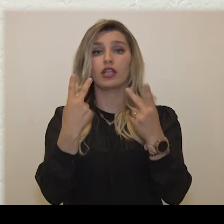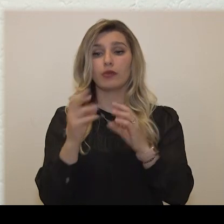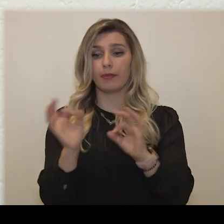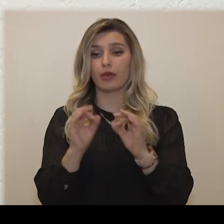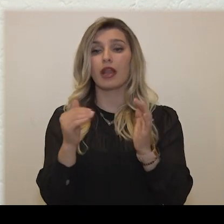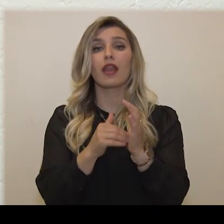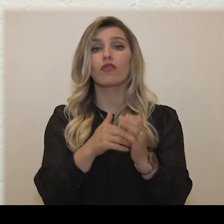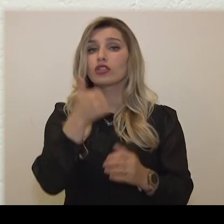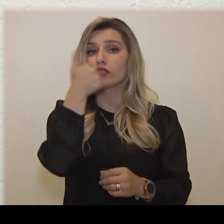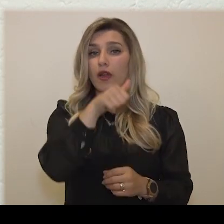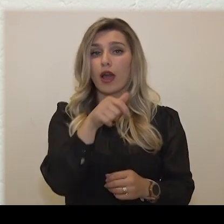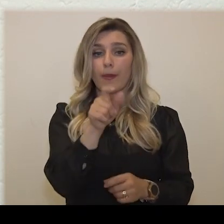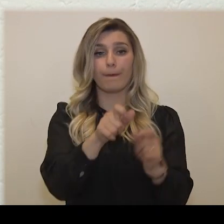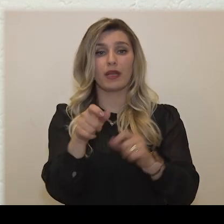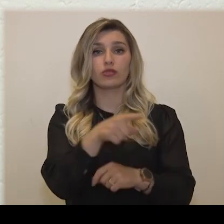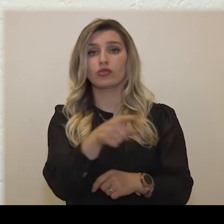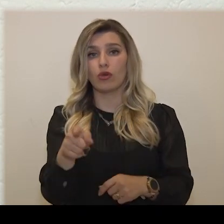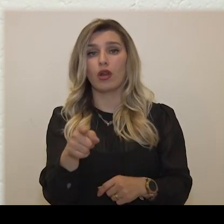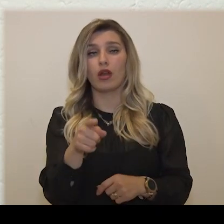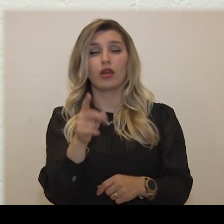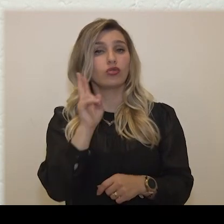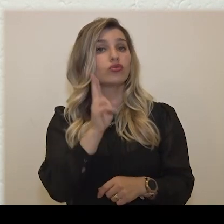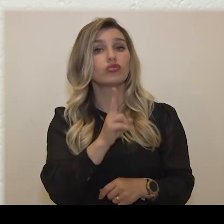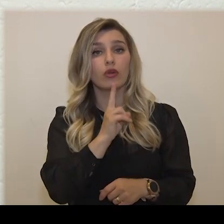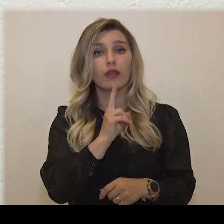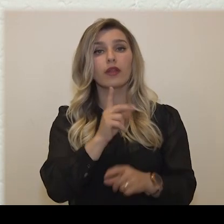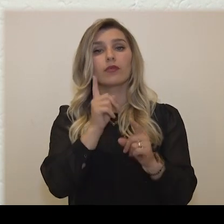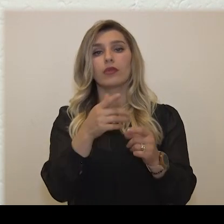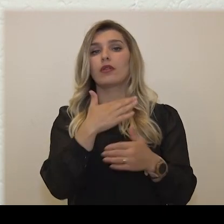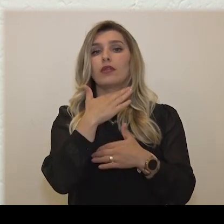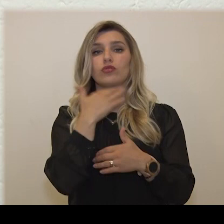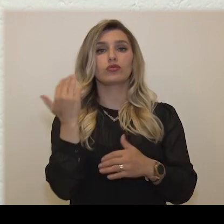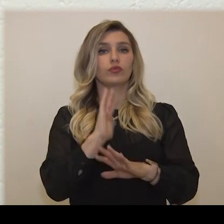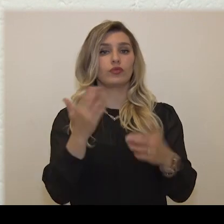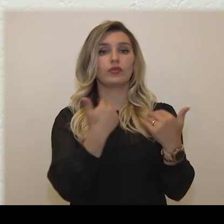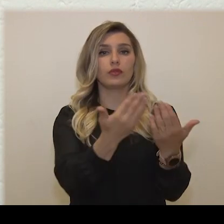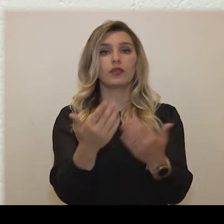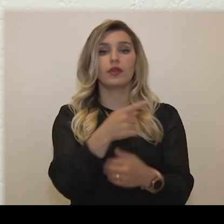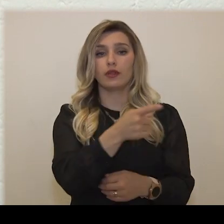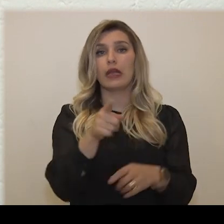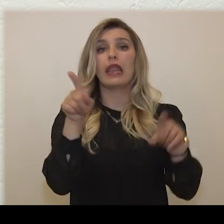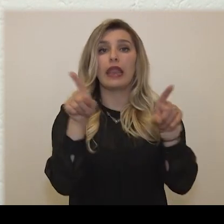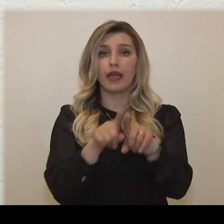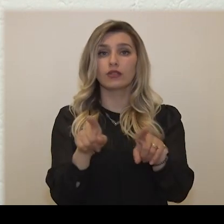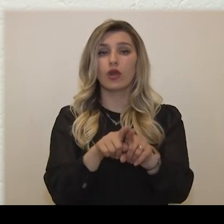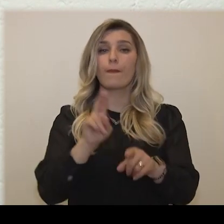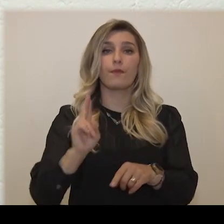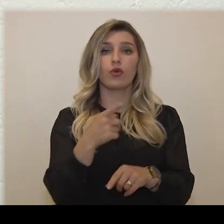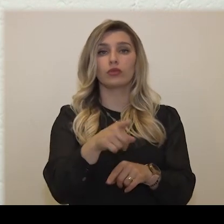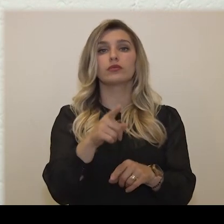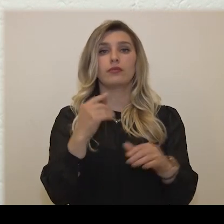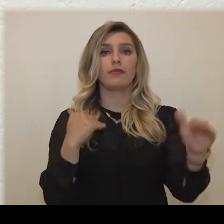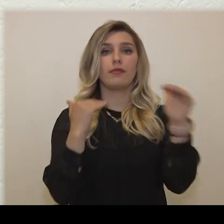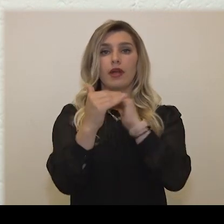përgatitja për personat me probleme në ndëgjim, të jetë mjaftueshme që po këta të njëjtit të kenë mundësinë